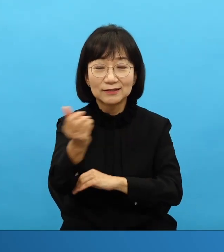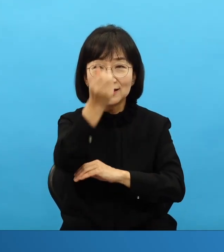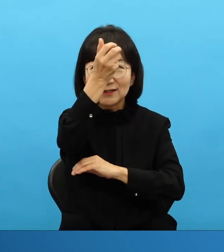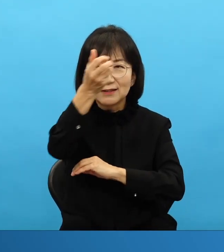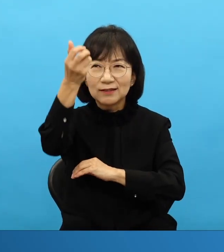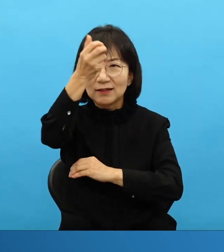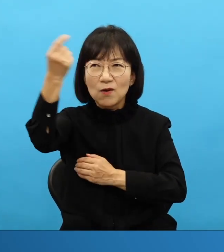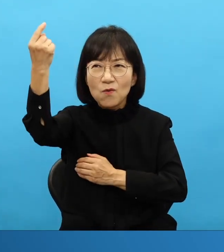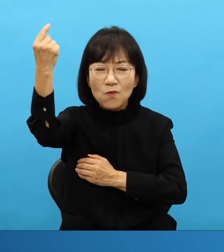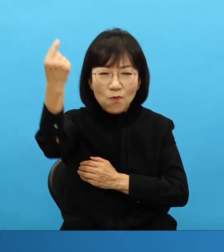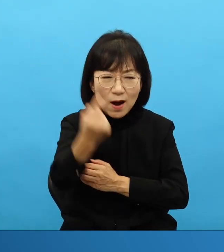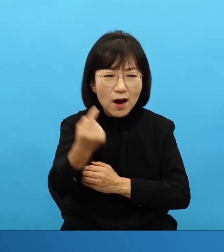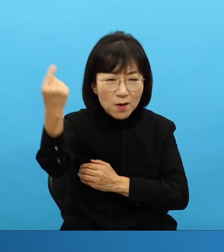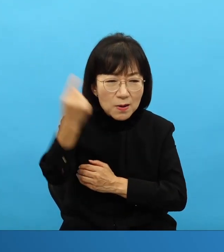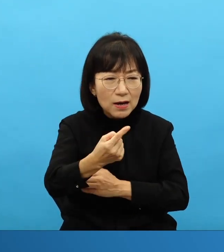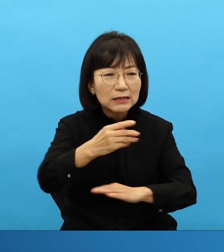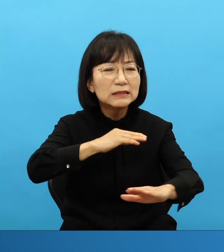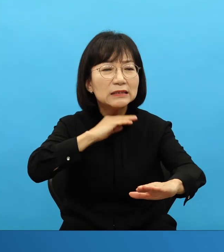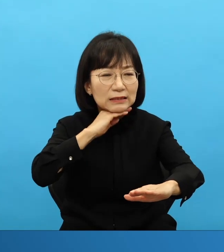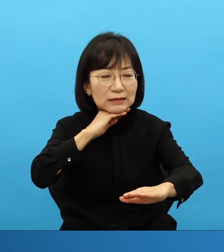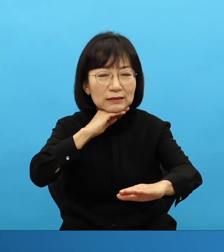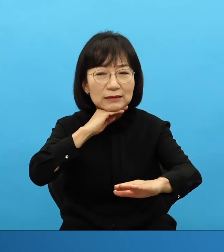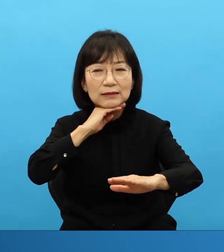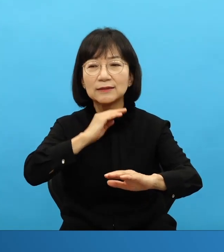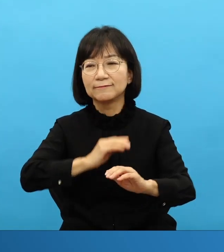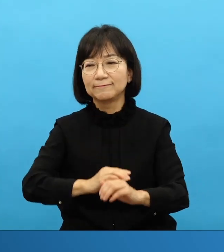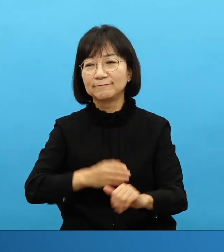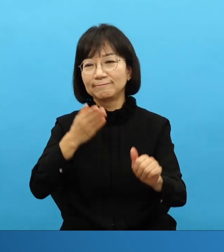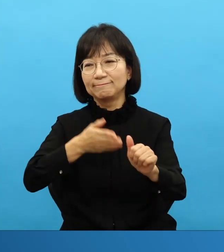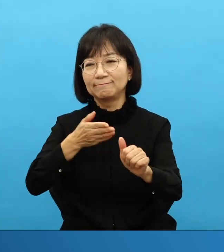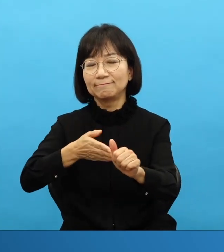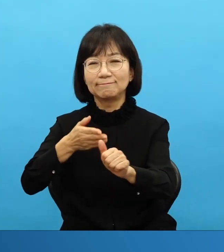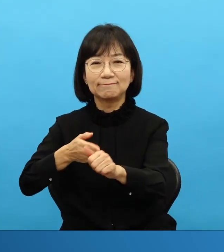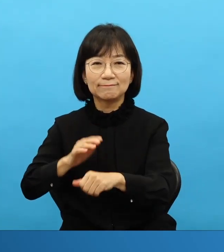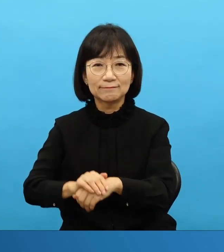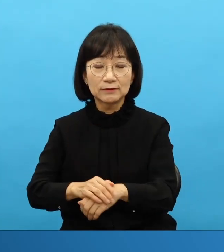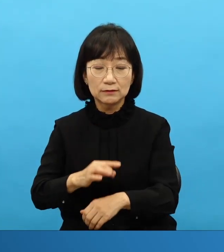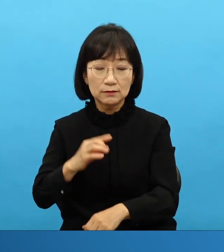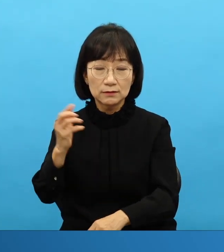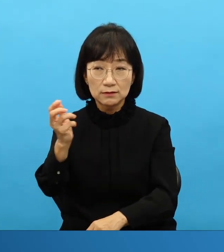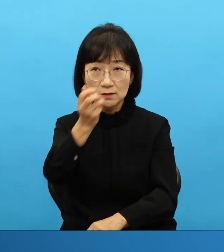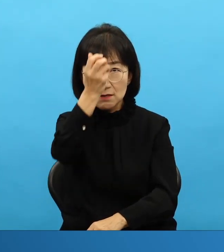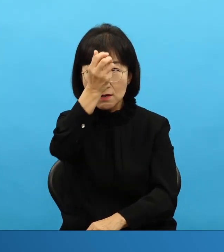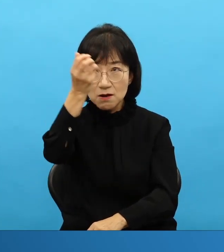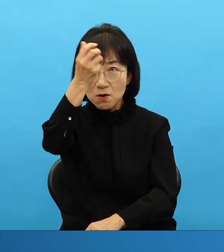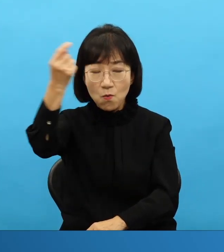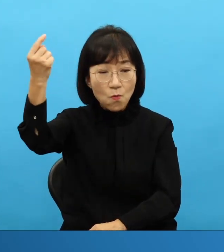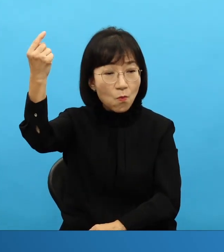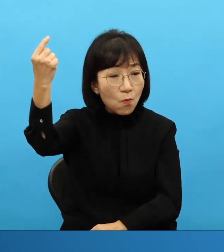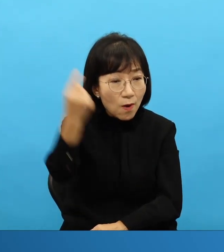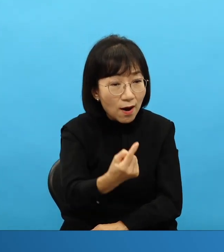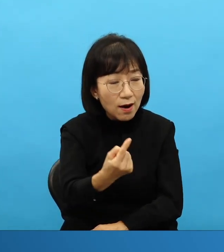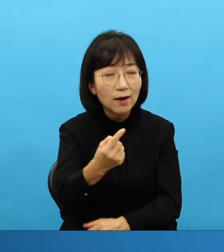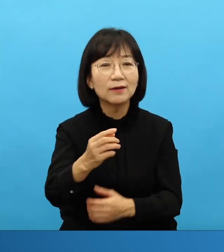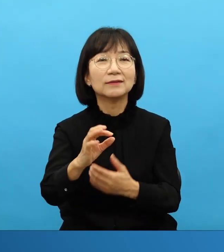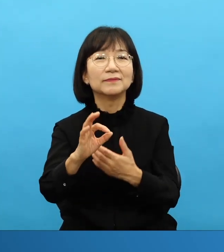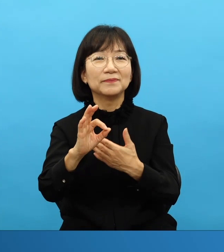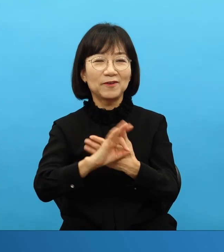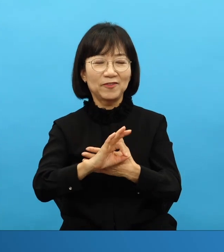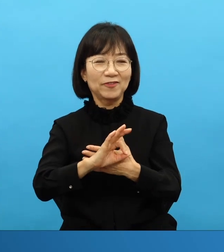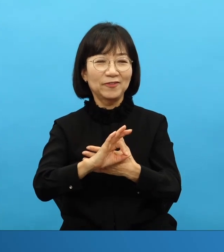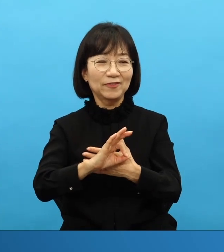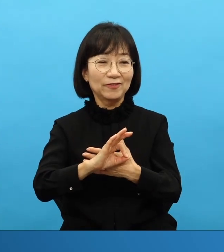임하실 때까지. 直到圣灵降临为止。 오직 성령이 너에게 임하시면 但圣灵降临在你们身上， 이